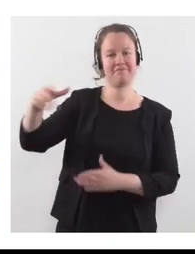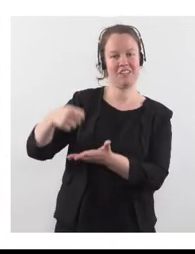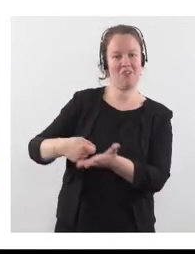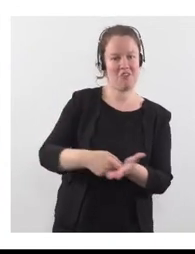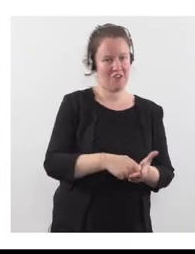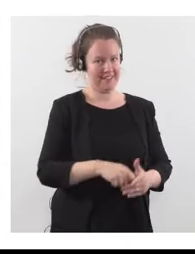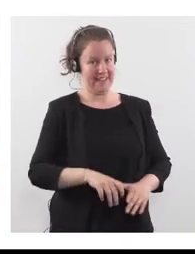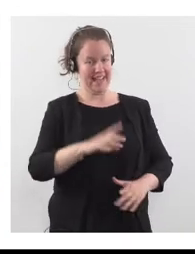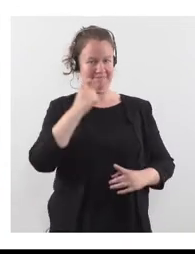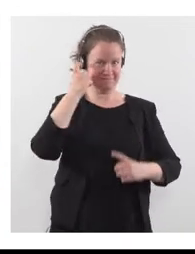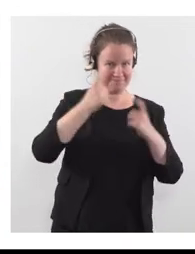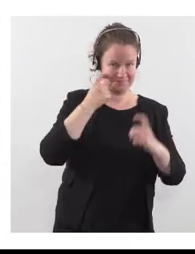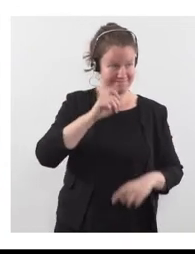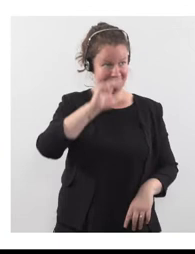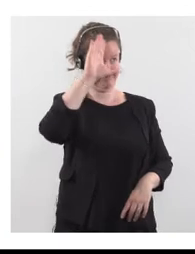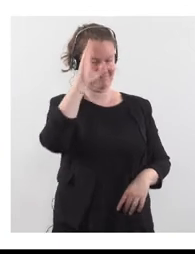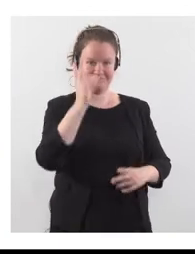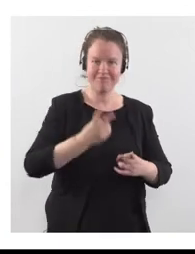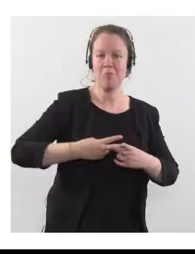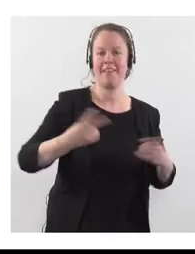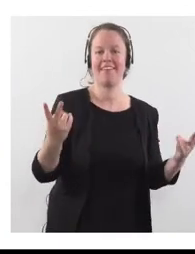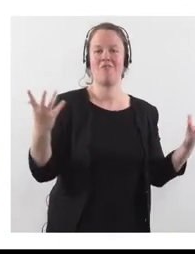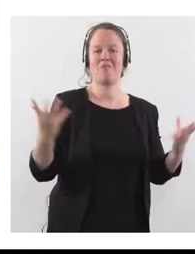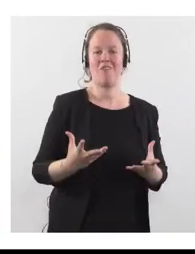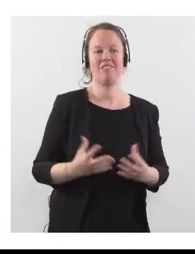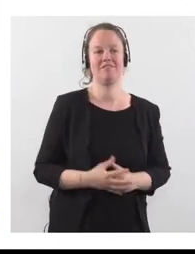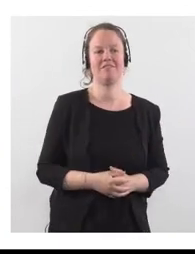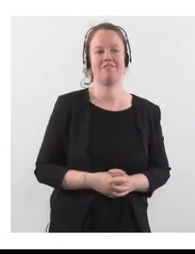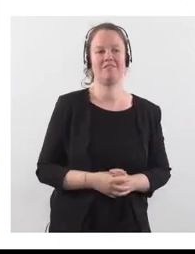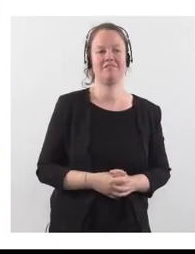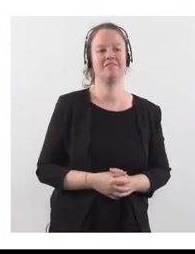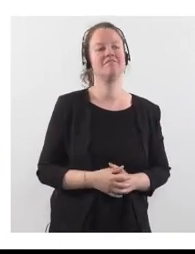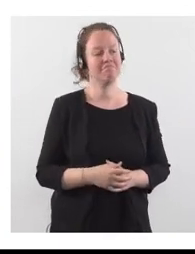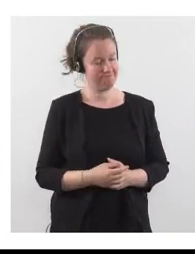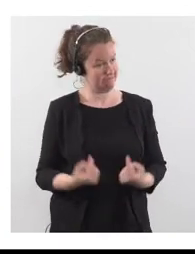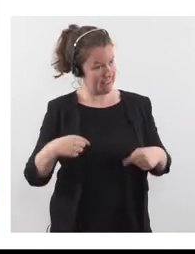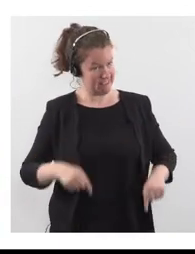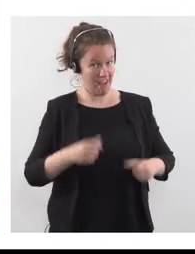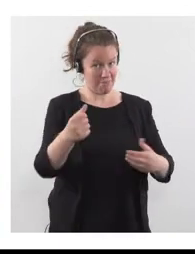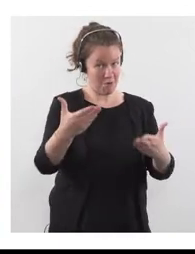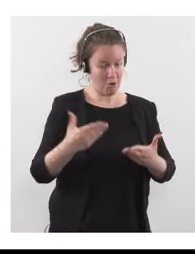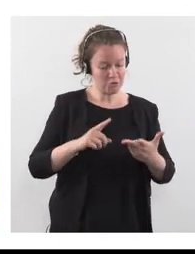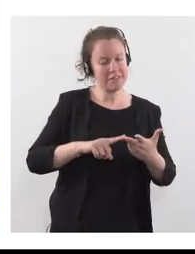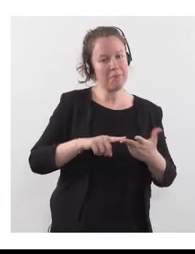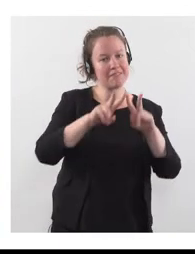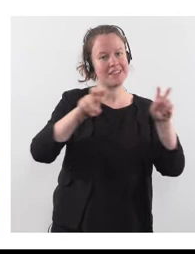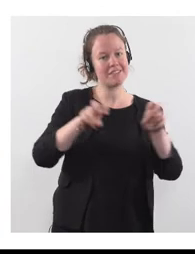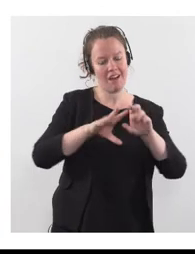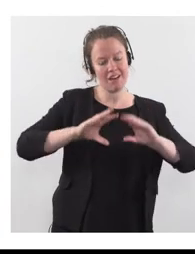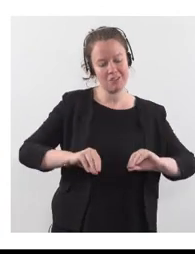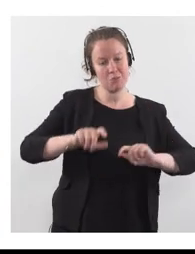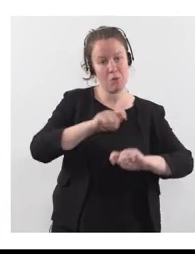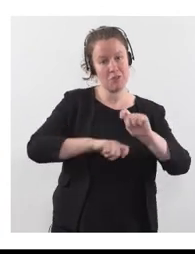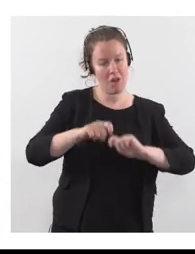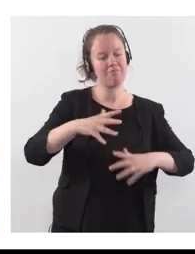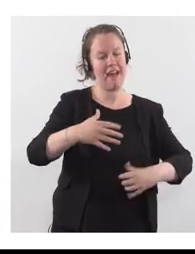Cette nouvelle initiative intéressante était que maintenant, ils accepteraient des documents produits par l'État pour les demandeurs d'asile afin qu'ils